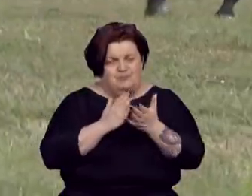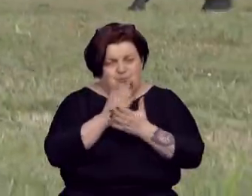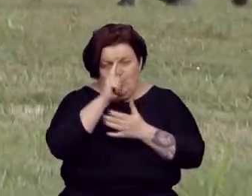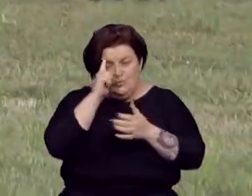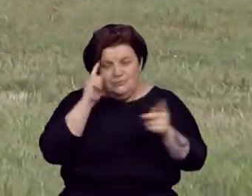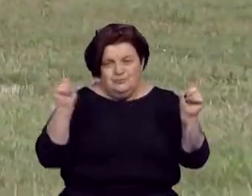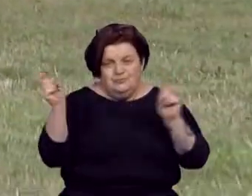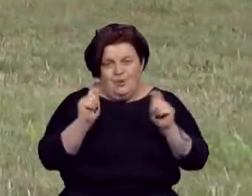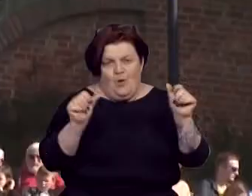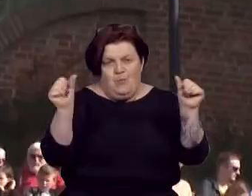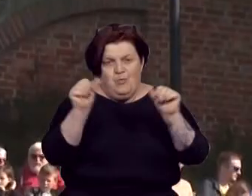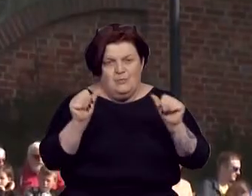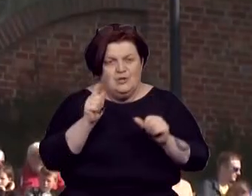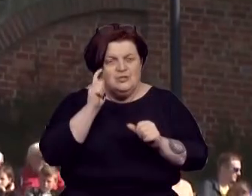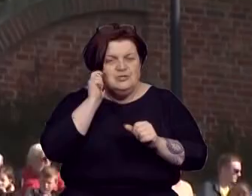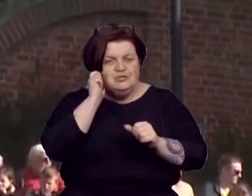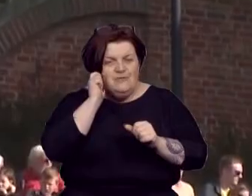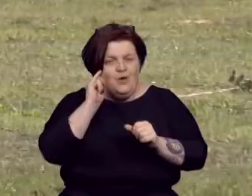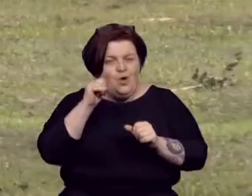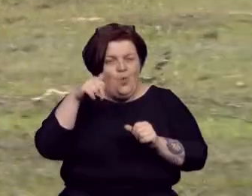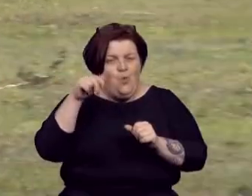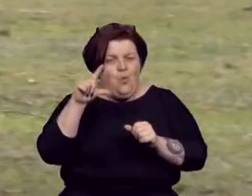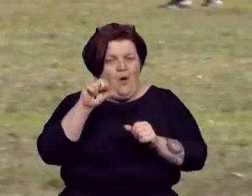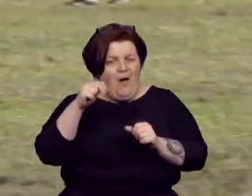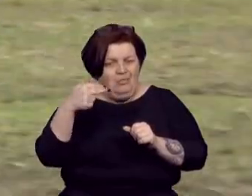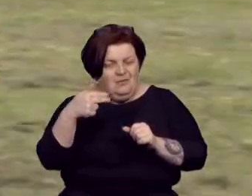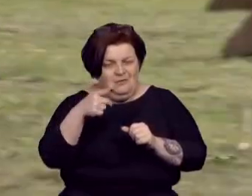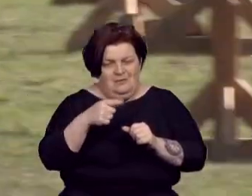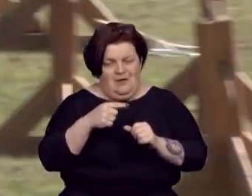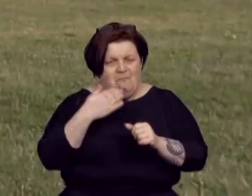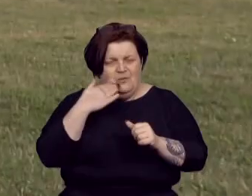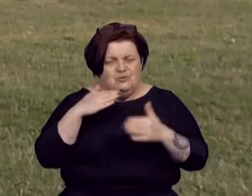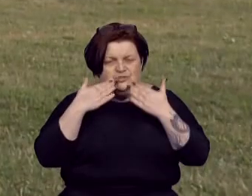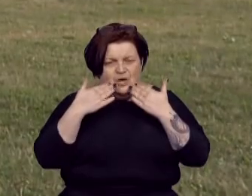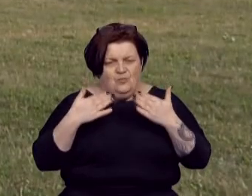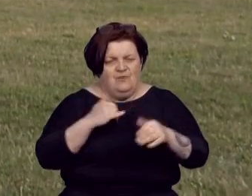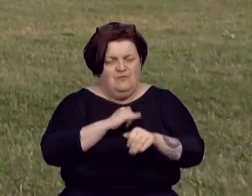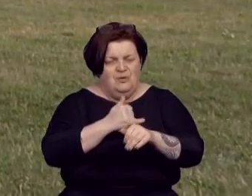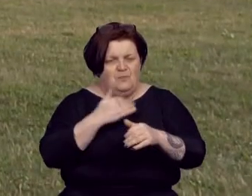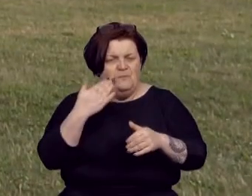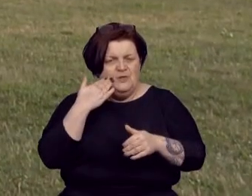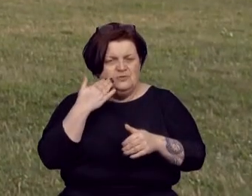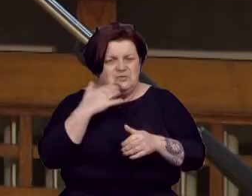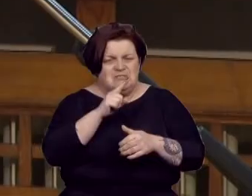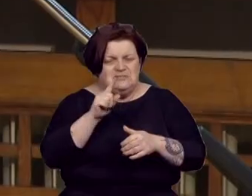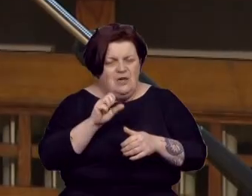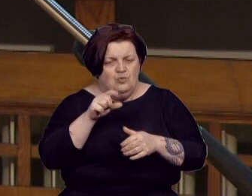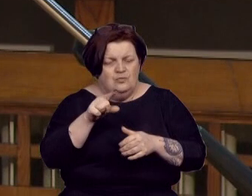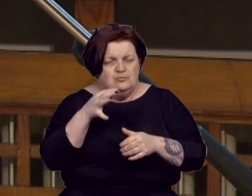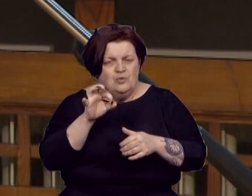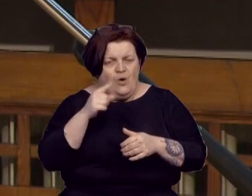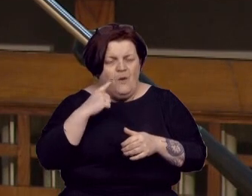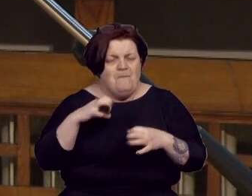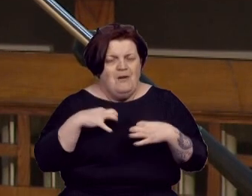przez turystów, pomnik Dziewczyna i Ułan. Pani Karolu, bardzo dziękuję w imieniu mieszkańców za to, co